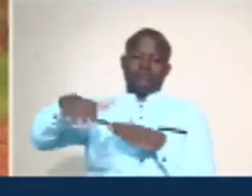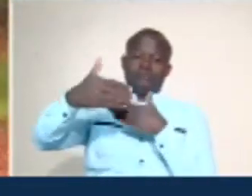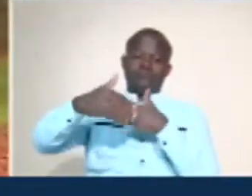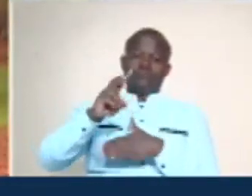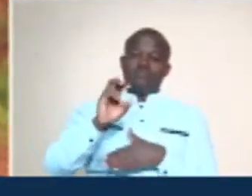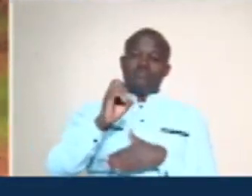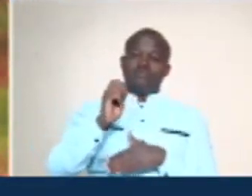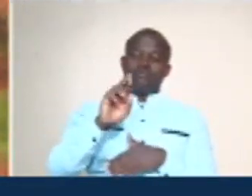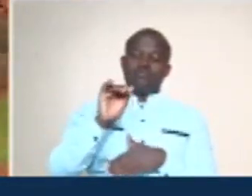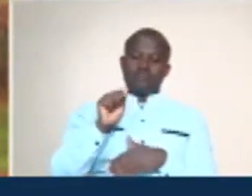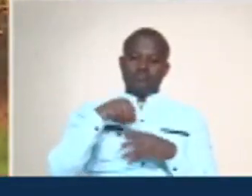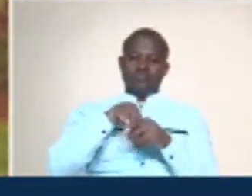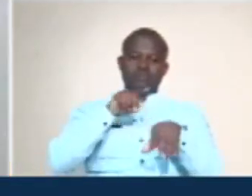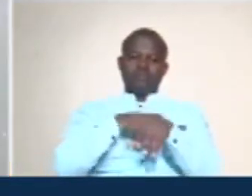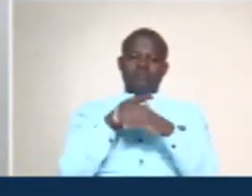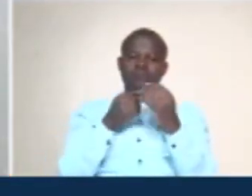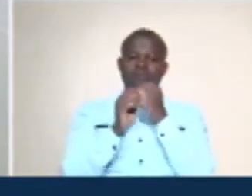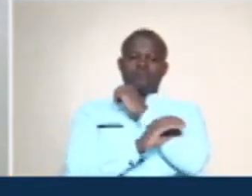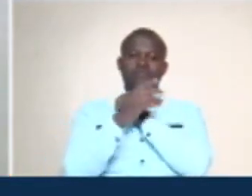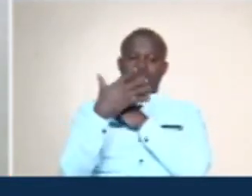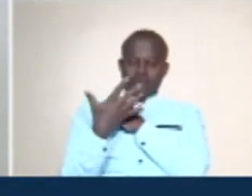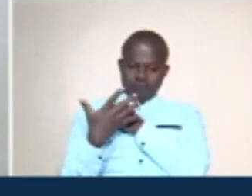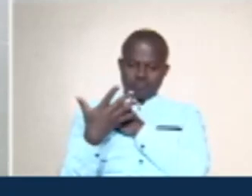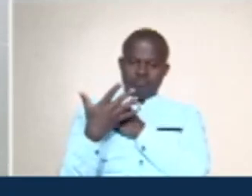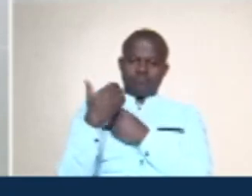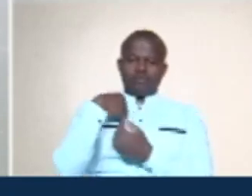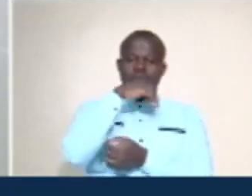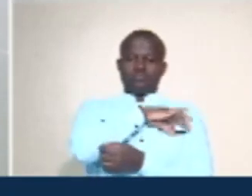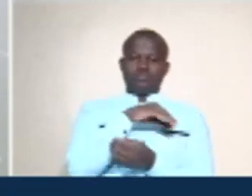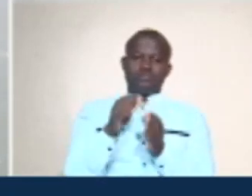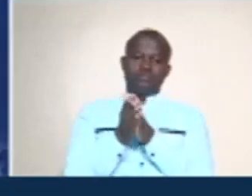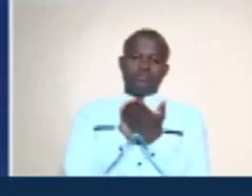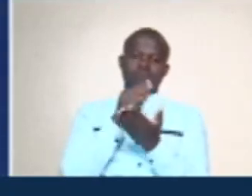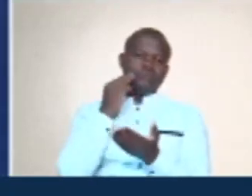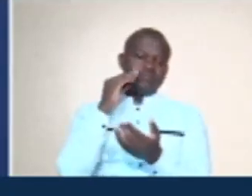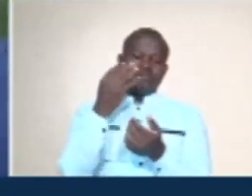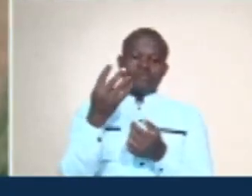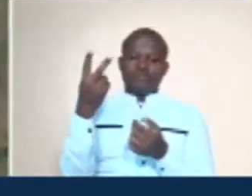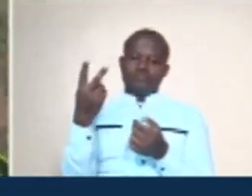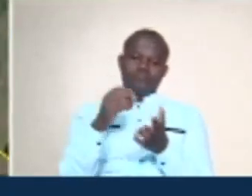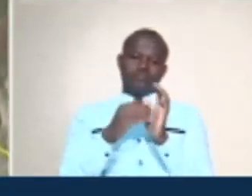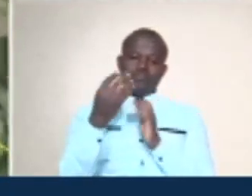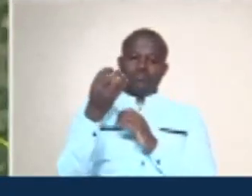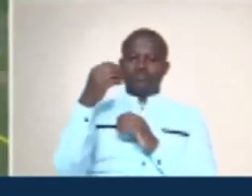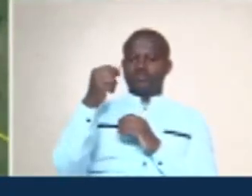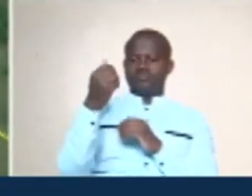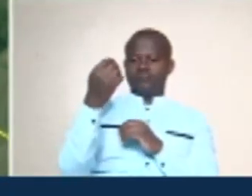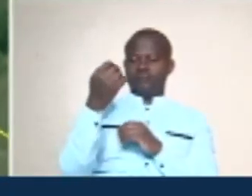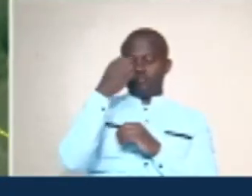cya Victoria mu gihe muri rusange ibihugu bitanu bifite inyungu kuri iki cyogogo byagenewe miliyoni 42 n'ibice bine z'amayero